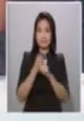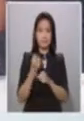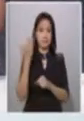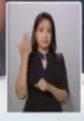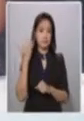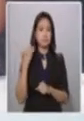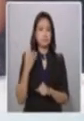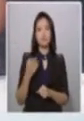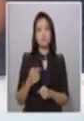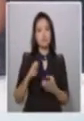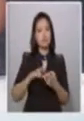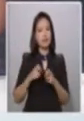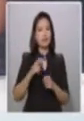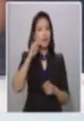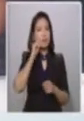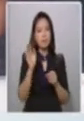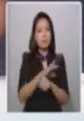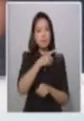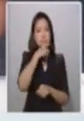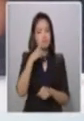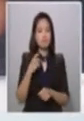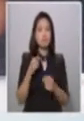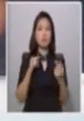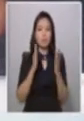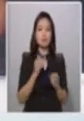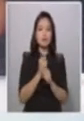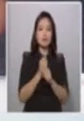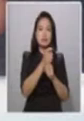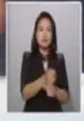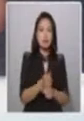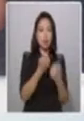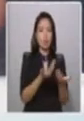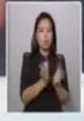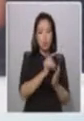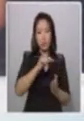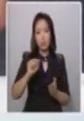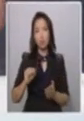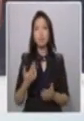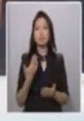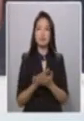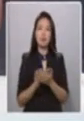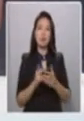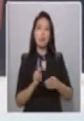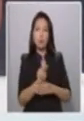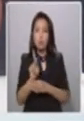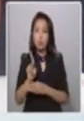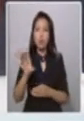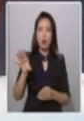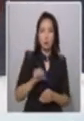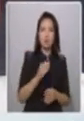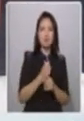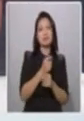านมานะคะภาวะแล้งก็ทำให้เกษตรกรหลายครอบครัวนะคะต้องเป็นหนี้นะคะจากการที่ต้องกู้หนี้ยืมสินมาทำเกษตรนะคะ